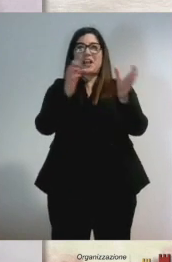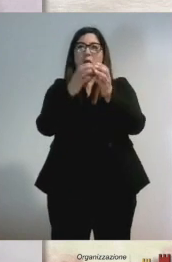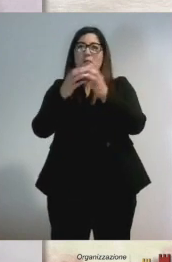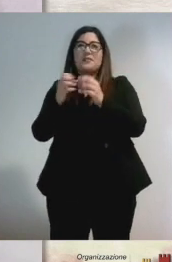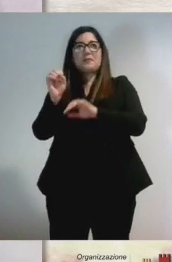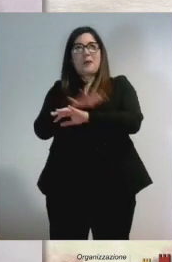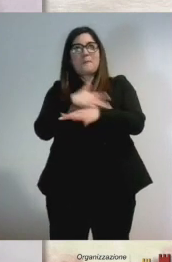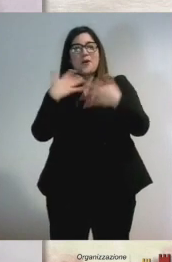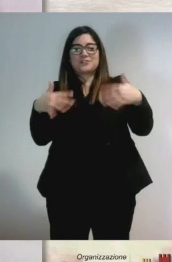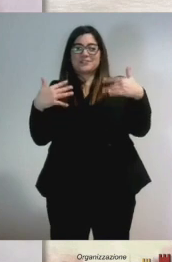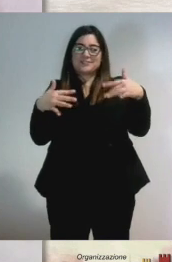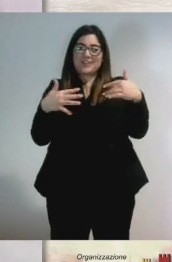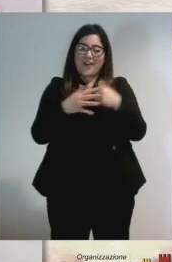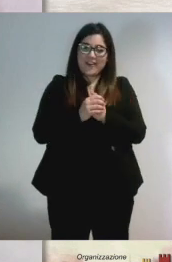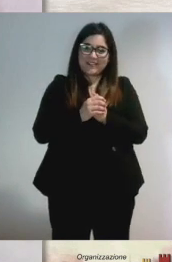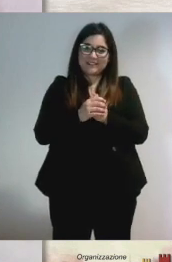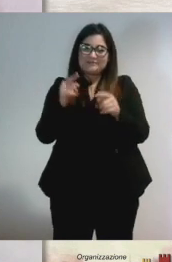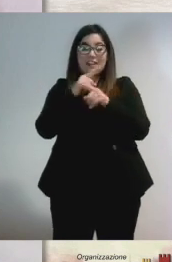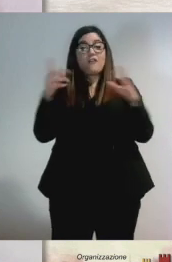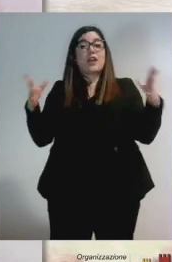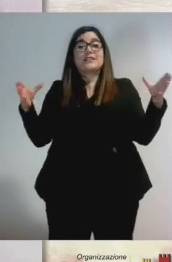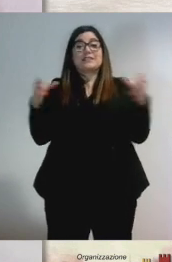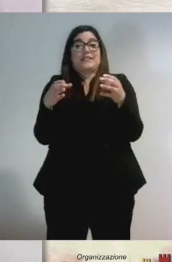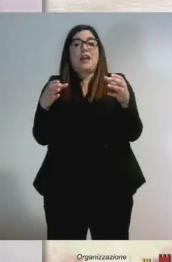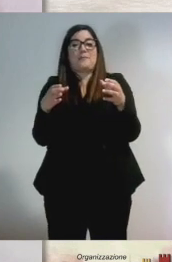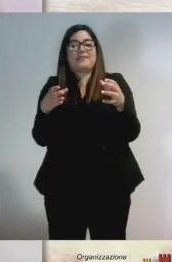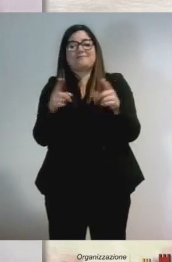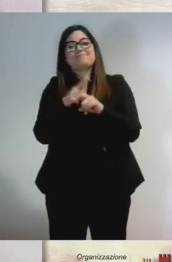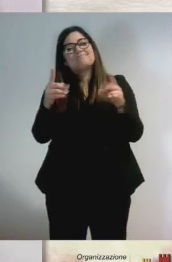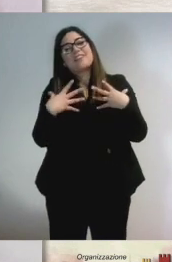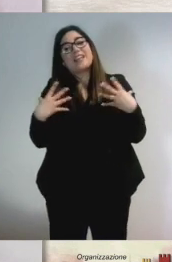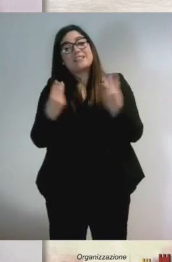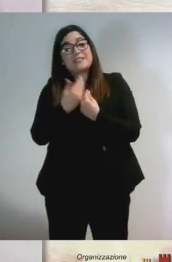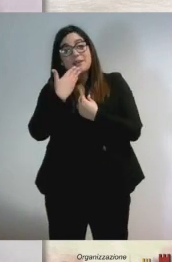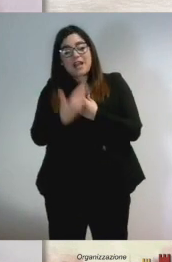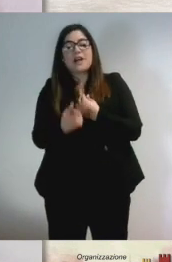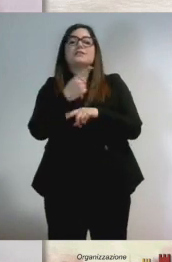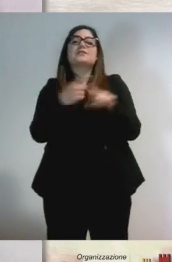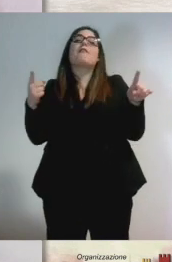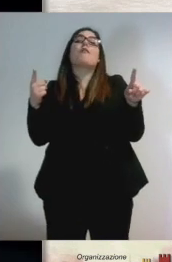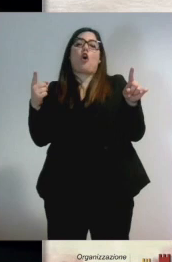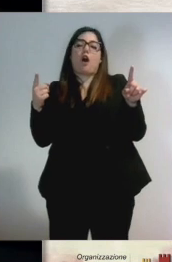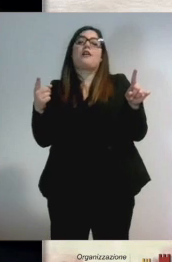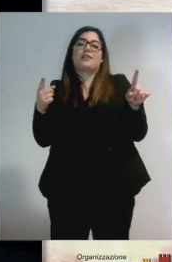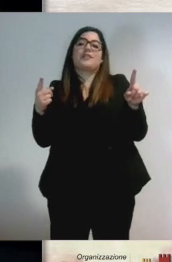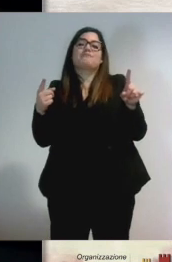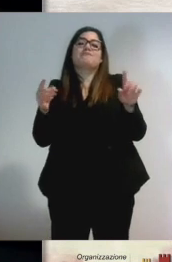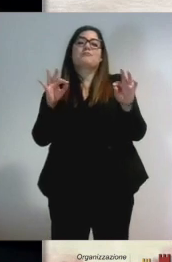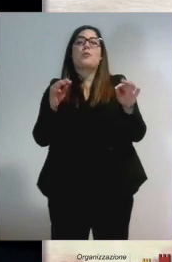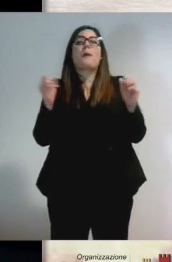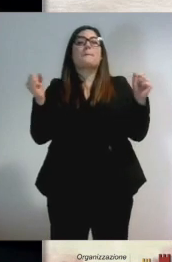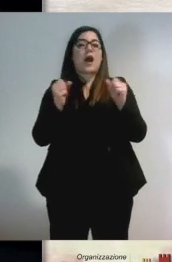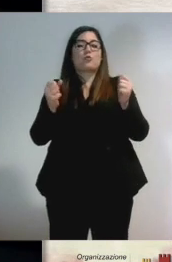Siete riusciti a stare insieme anche perché stando insieme credo riuscite anche a governare la paura che